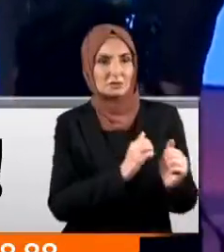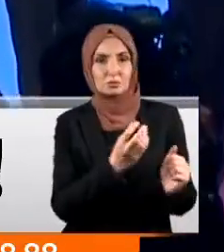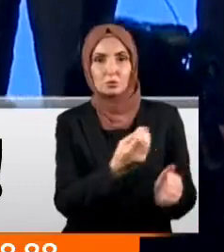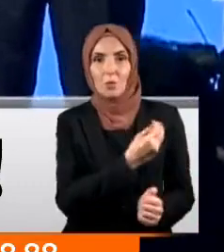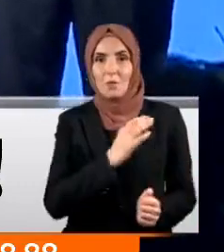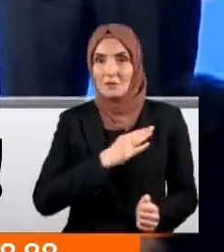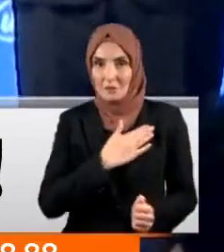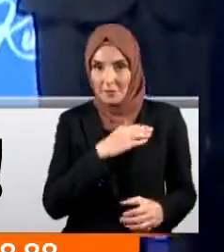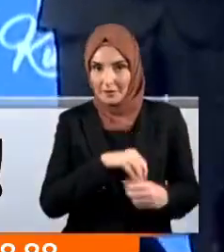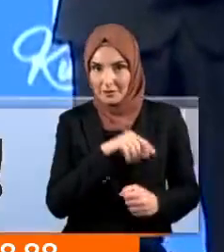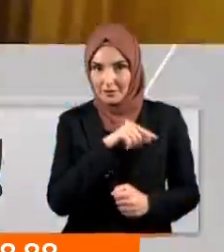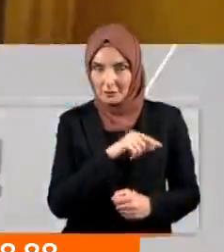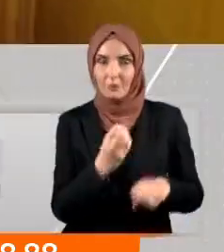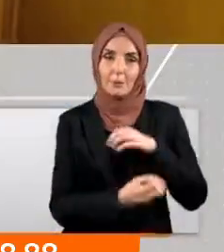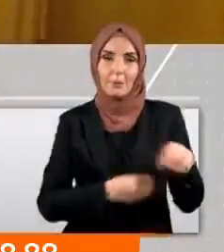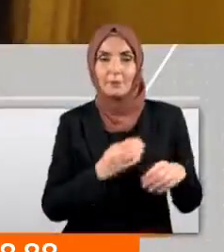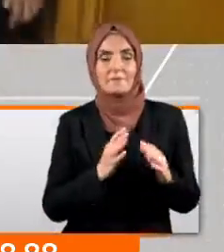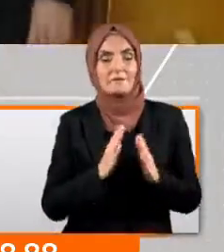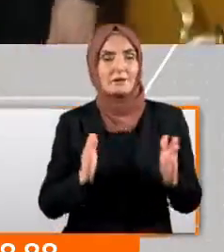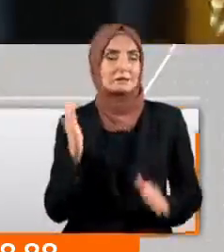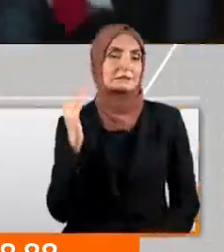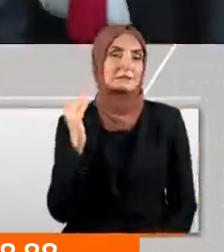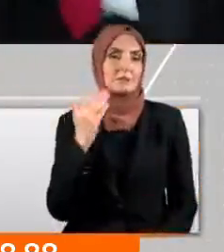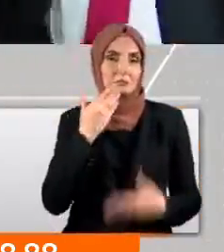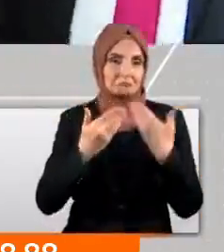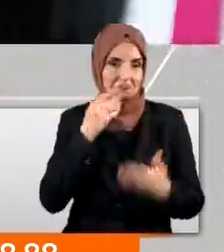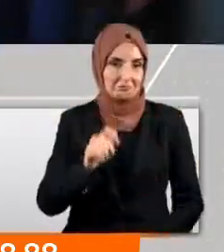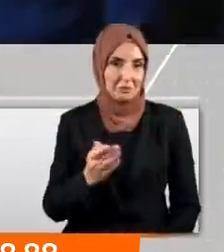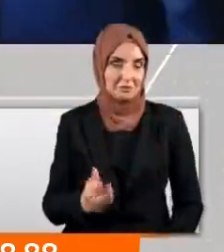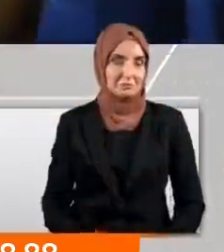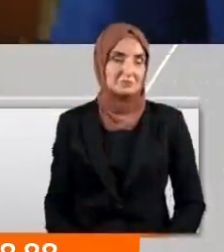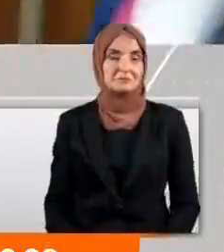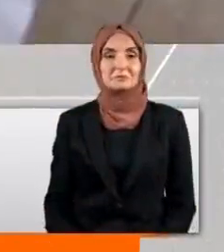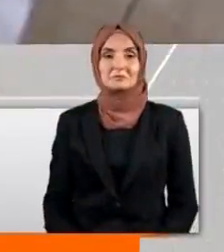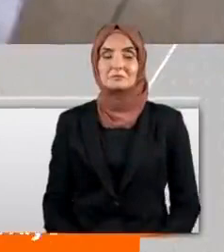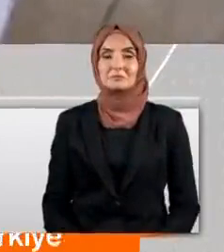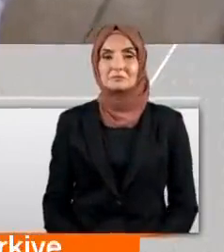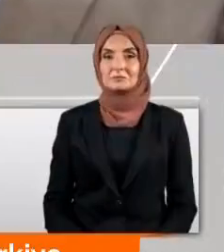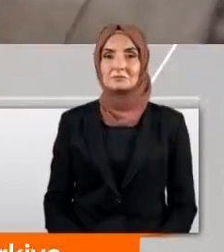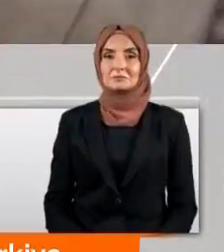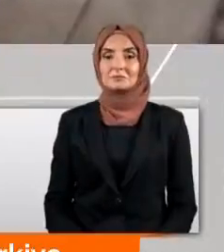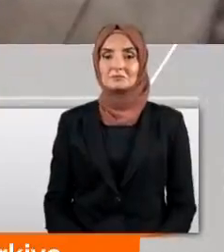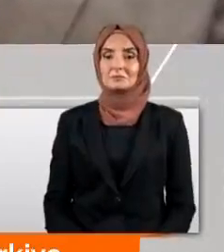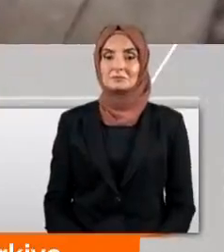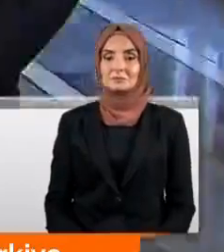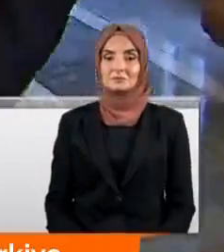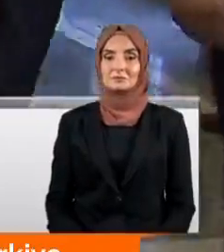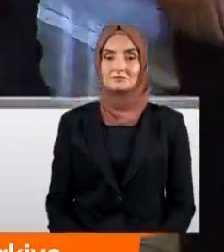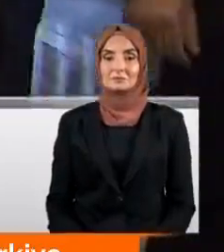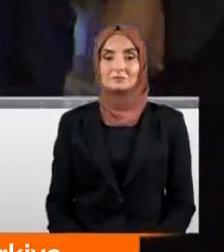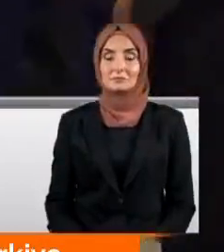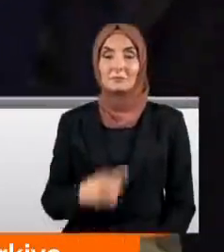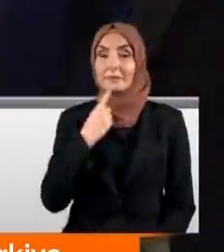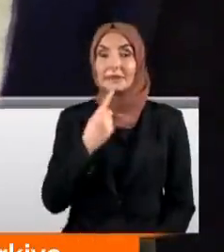da karıştıracak sözler söyledi. Bana söyleyenler kimmiş var ya. Kimmiş o? O milletvekillerinin derhal var söylemeli. Cumhuriyet Halk Partisi'ni sipah etsinler.